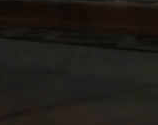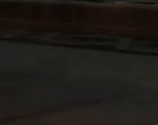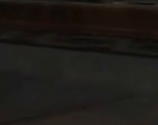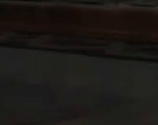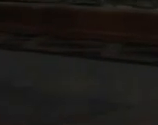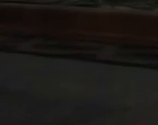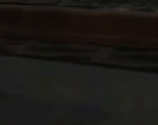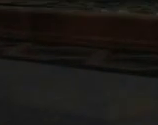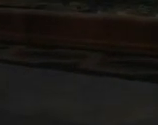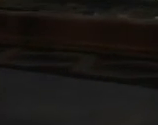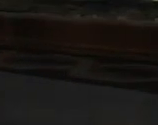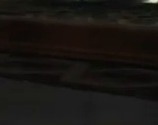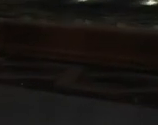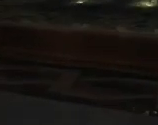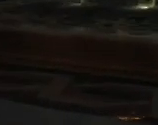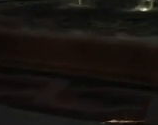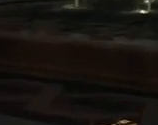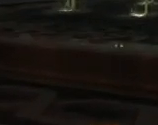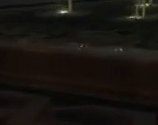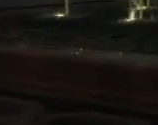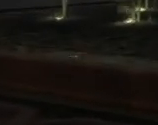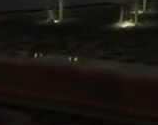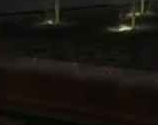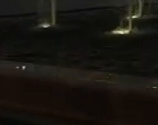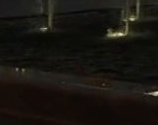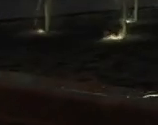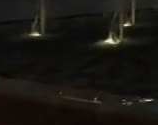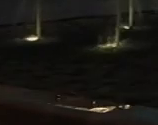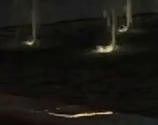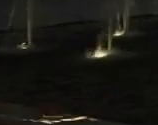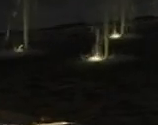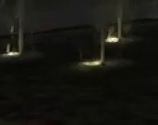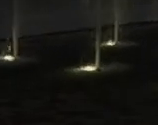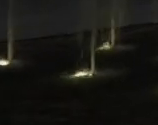اشهد ان محمدا رسول